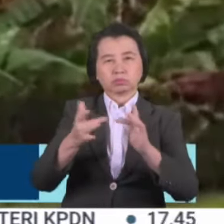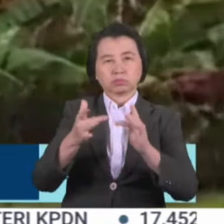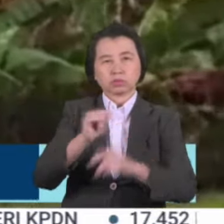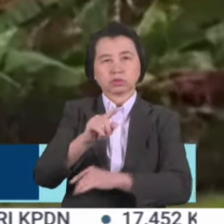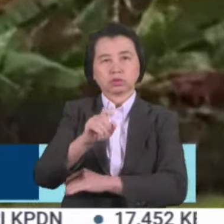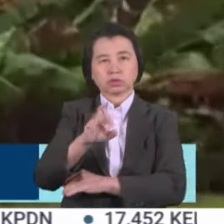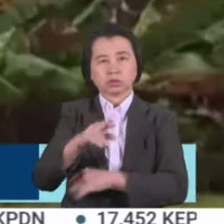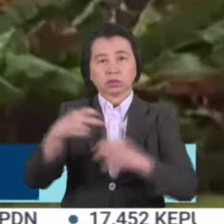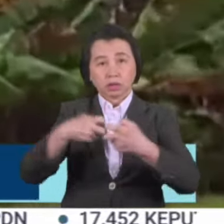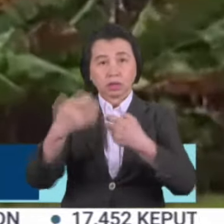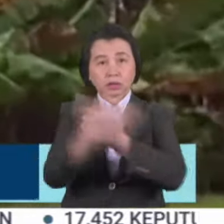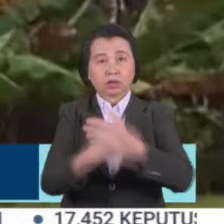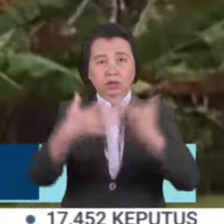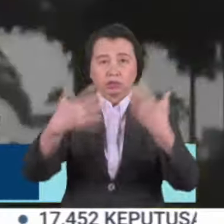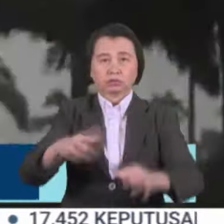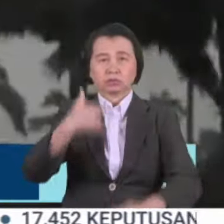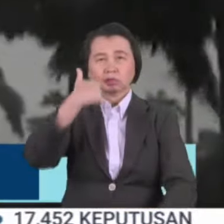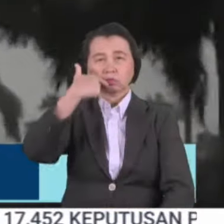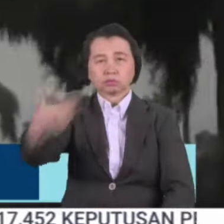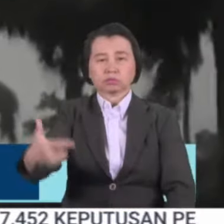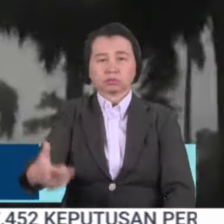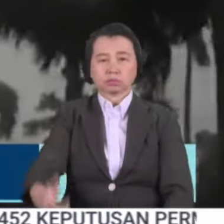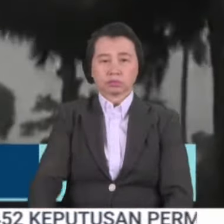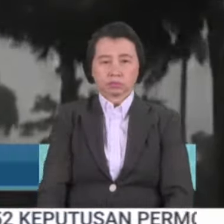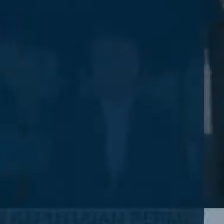grid elektrik negara yang sudah uzur.